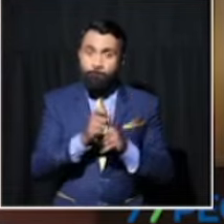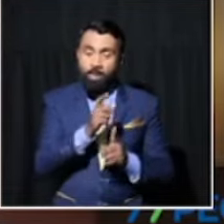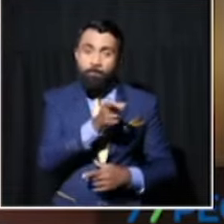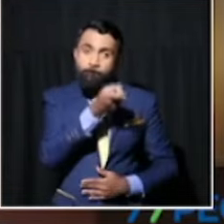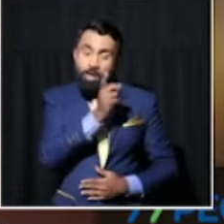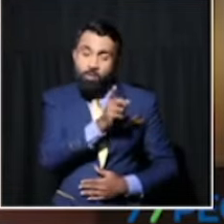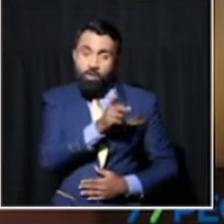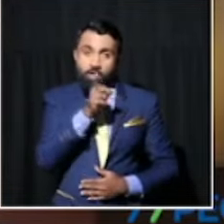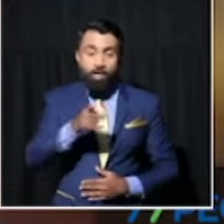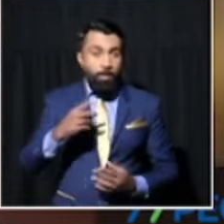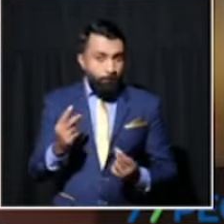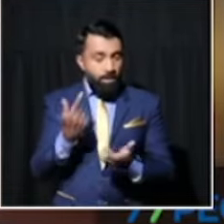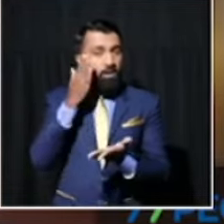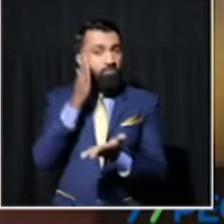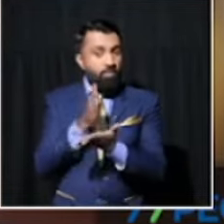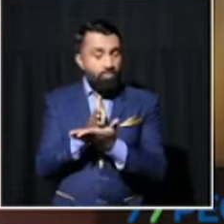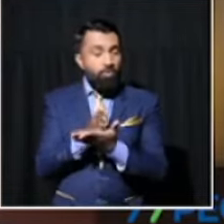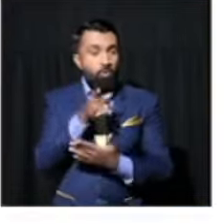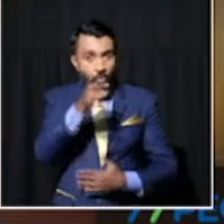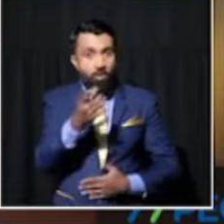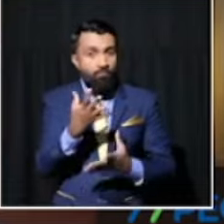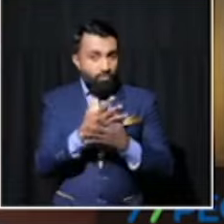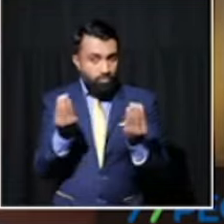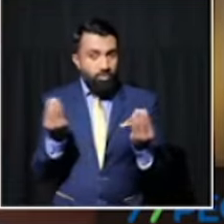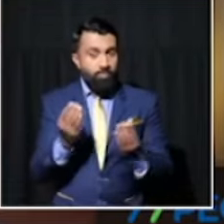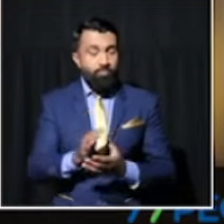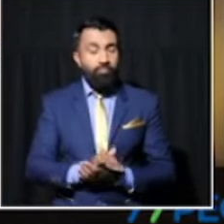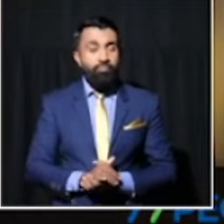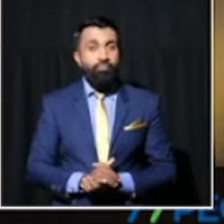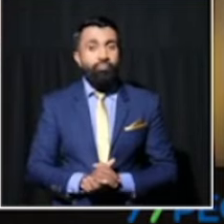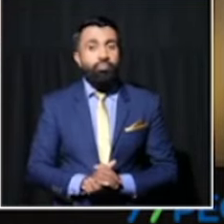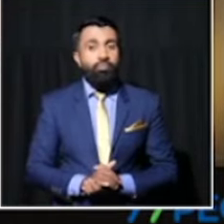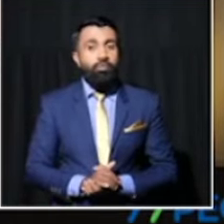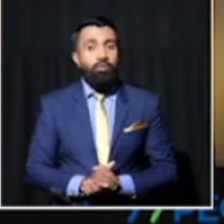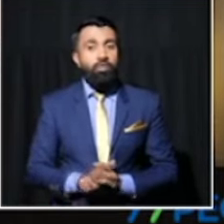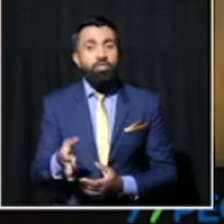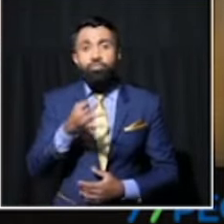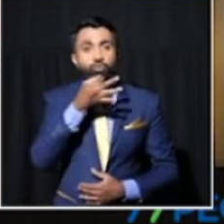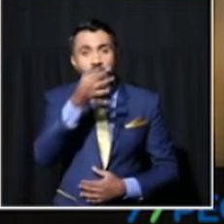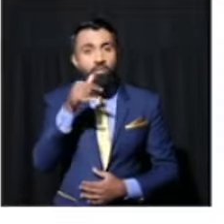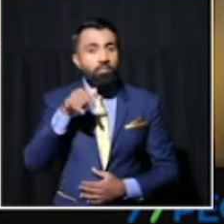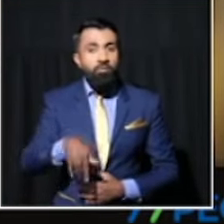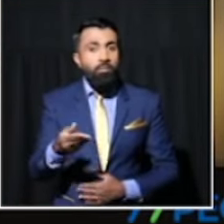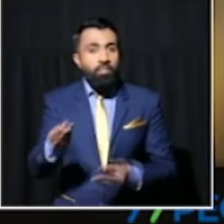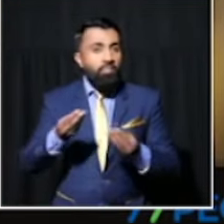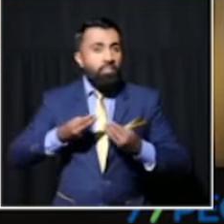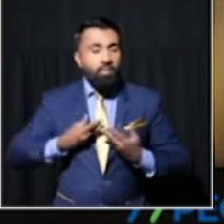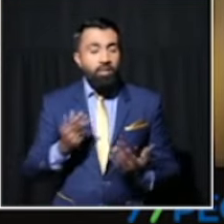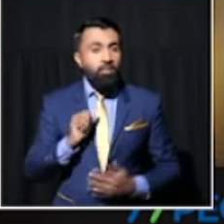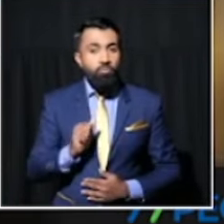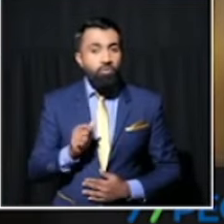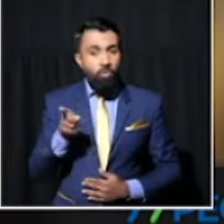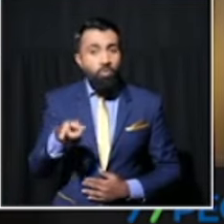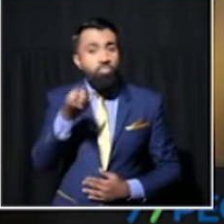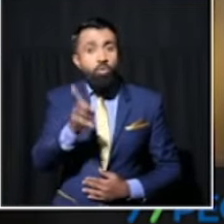එක වහන අතර කරන්නට ඕන ඒකට ඔබතුමා විසඳුමක් දෙන්නට ඕන ඒ ගැන කිසිම චෝදනාවක් පැමිණිල්ලක් මේ වෙනකන් අපට ලැබිලා නැහැ කවුද ඔබතුමා තර්ජනය